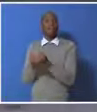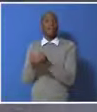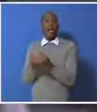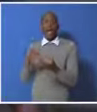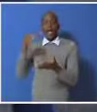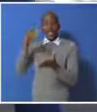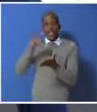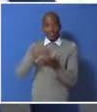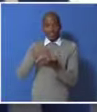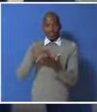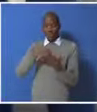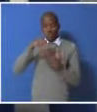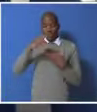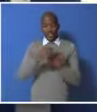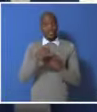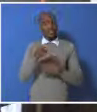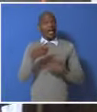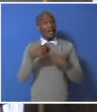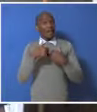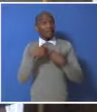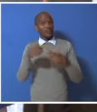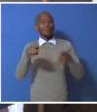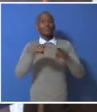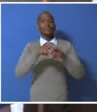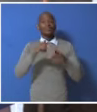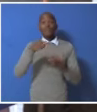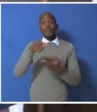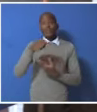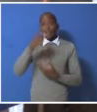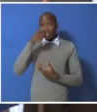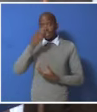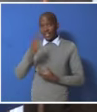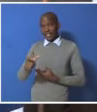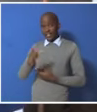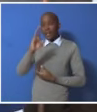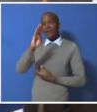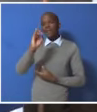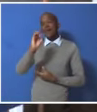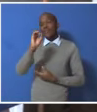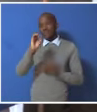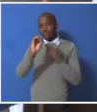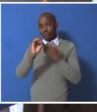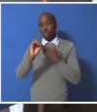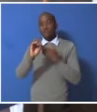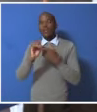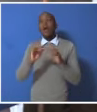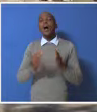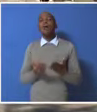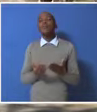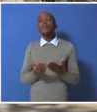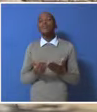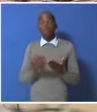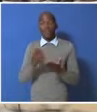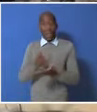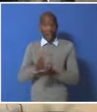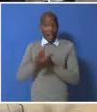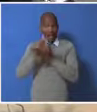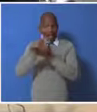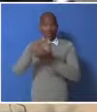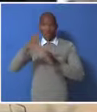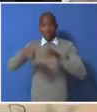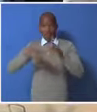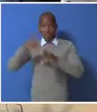Botswana. Nngwe ya di-project tse re di dirang ke yone ya biogas. Re thusa goromente a Botswana go etelela kgang ya gore re batla